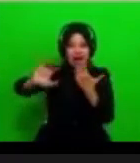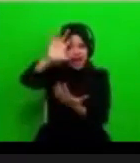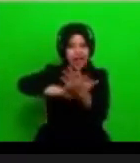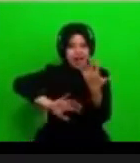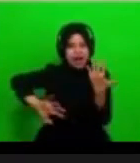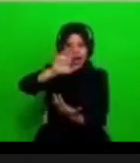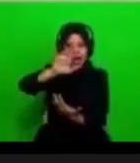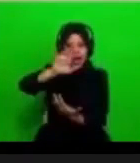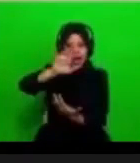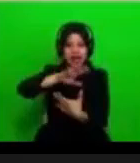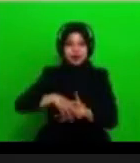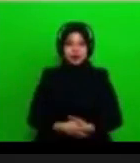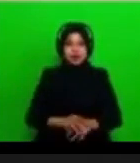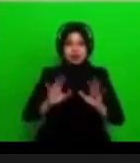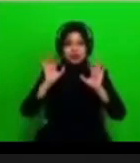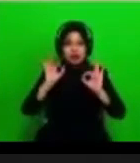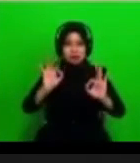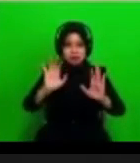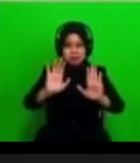putar.